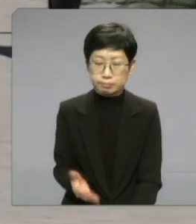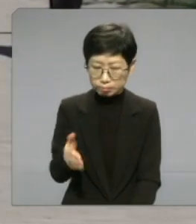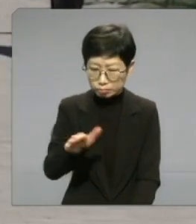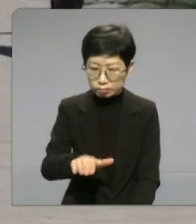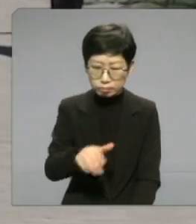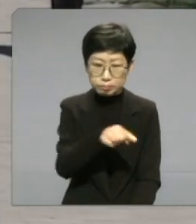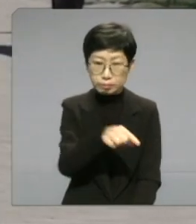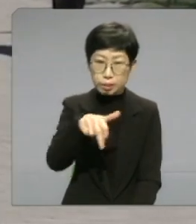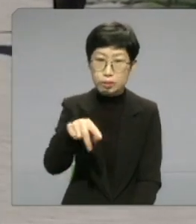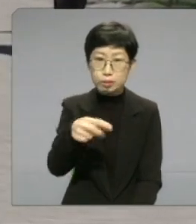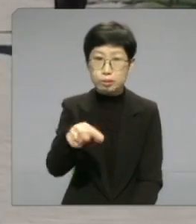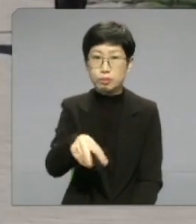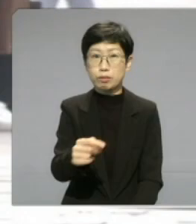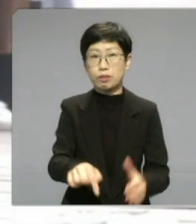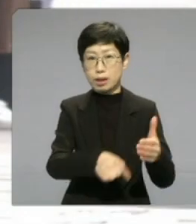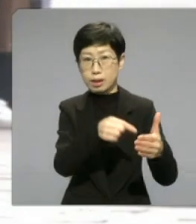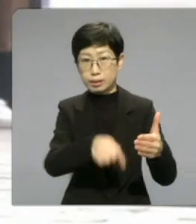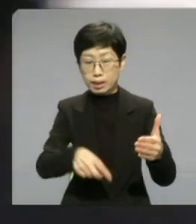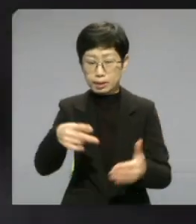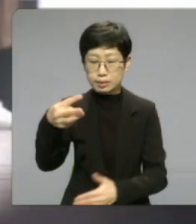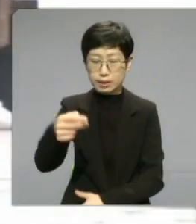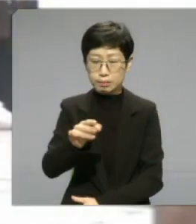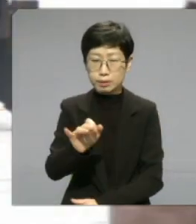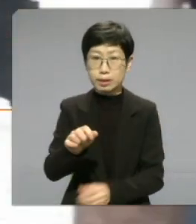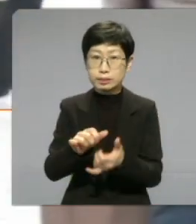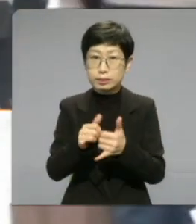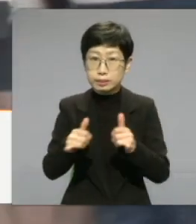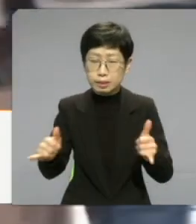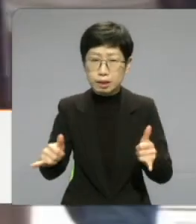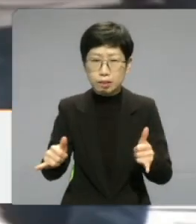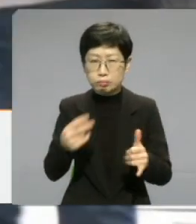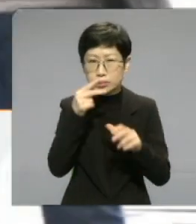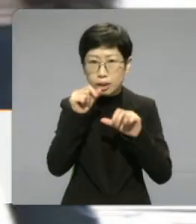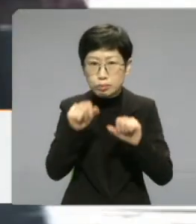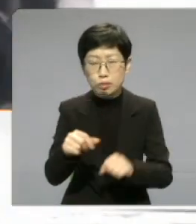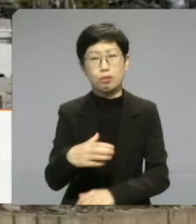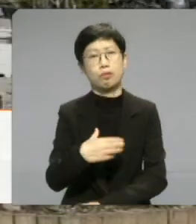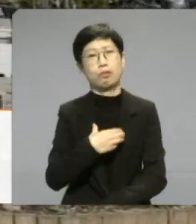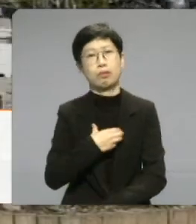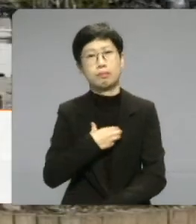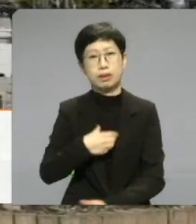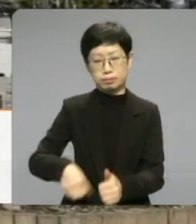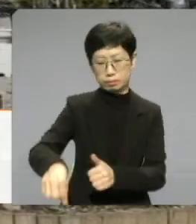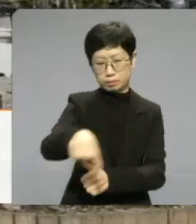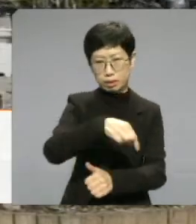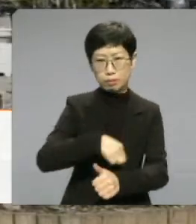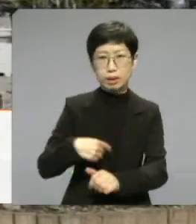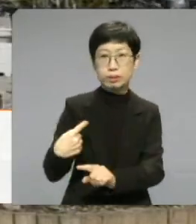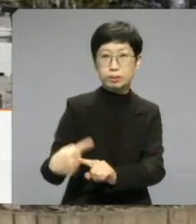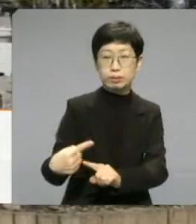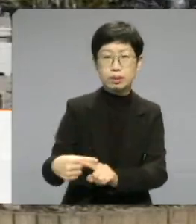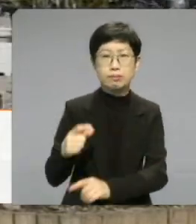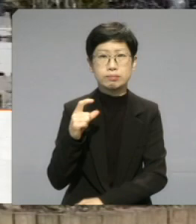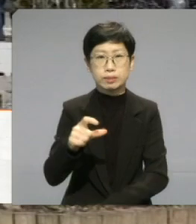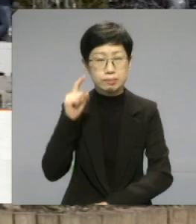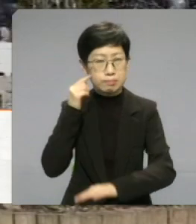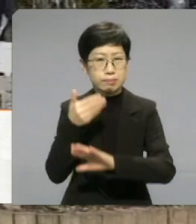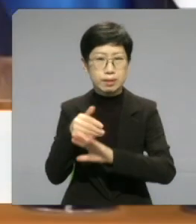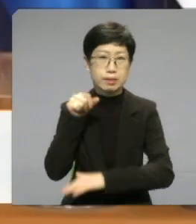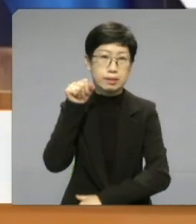하지만 코소보 내 세르비아계 주민들은 물리적 생존 자체를 위협하는 것이라며 강하게 반발했습니다.